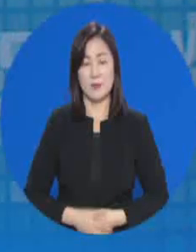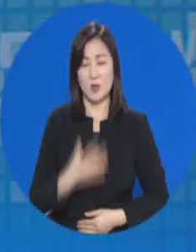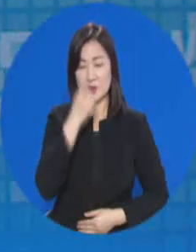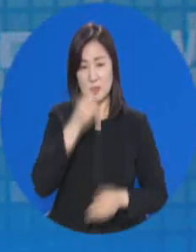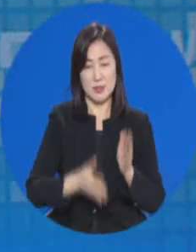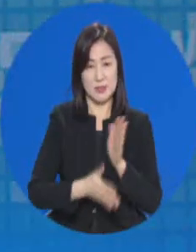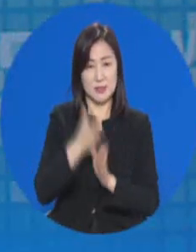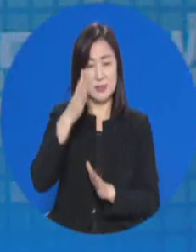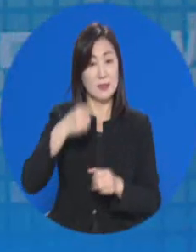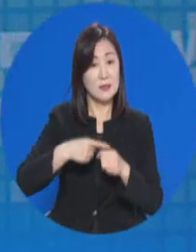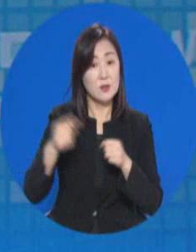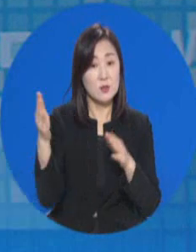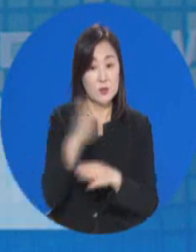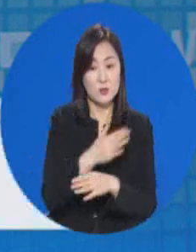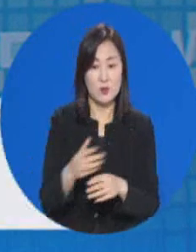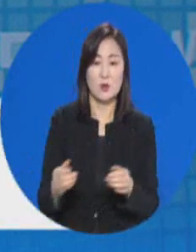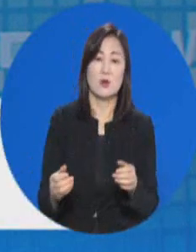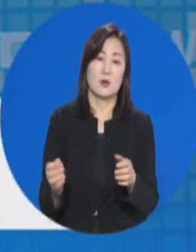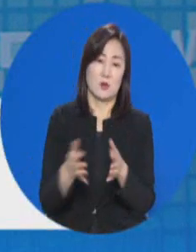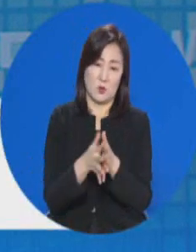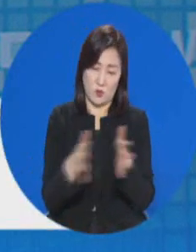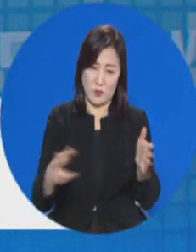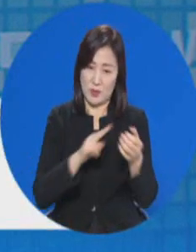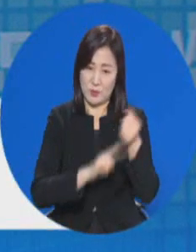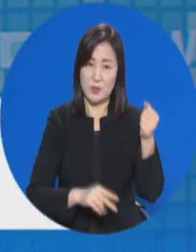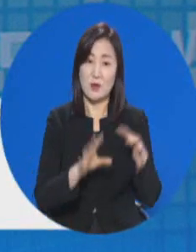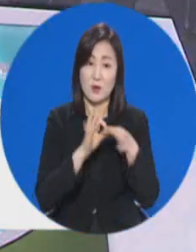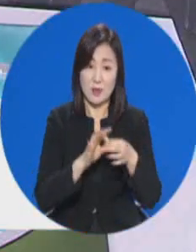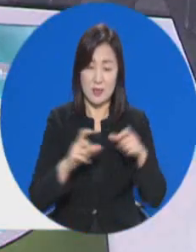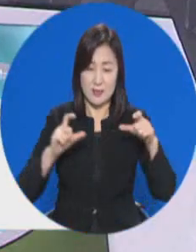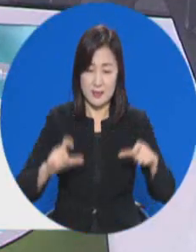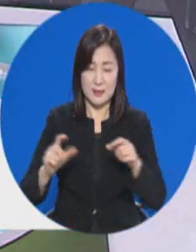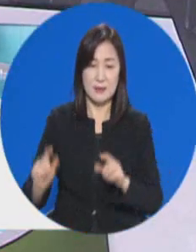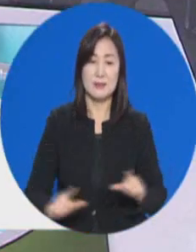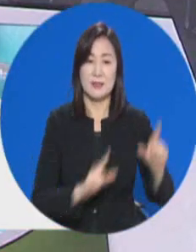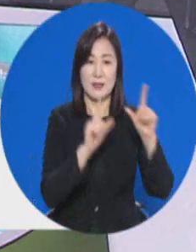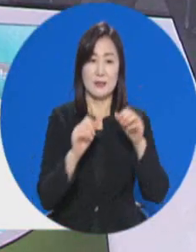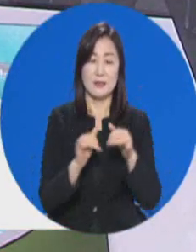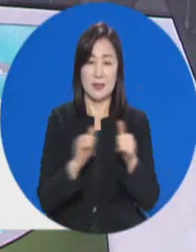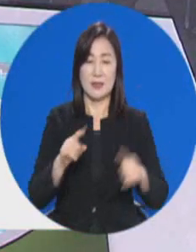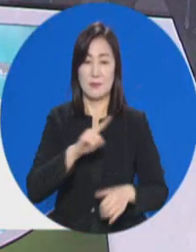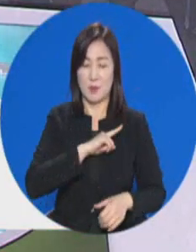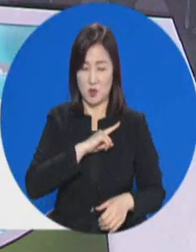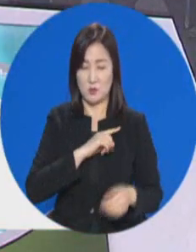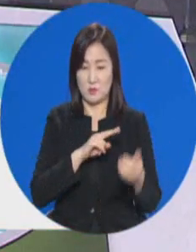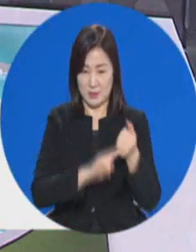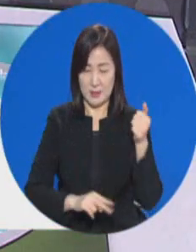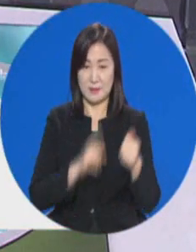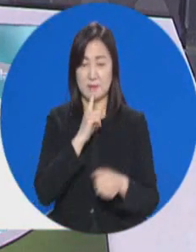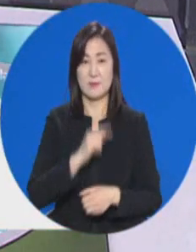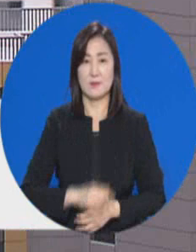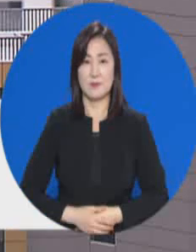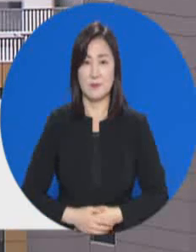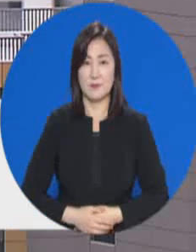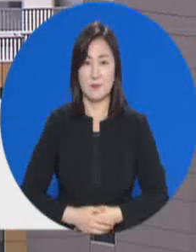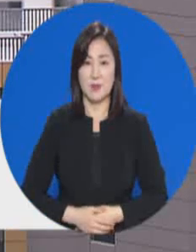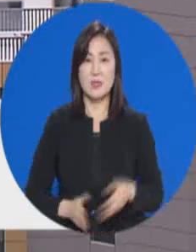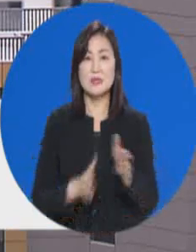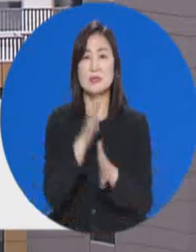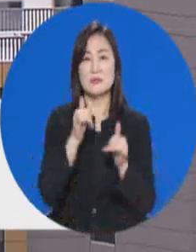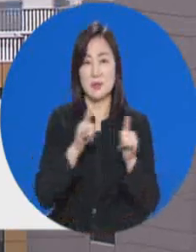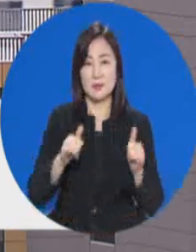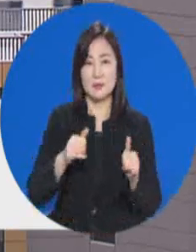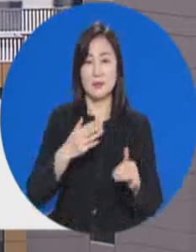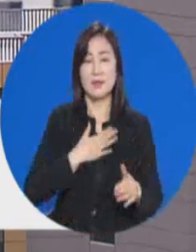순천시가 내년부터 공동주택 분양과 관련해 지역 거주 우선 공급 제도를 도입합니다. 순천시는 시민들의 내 집